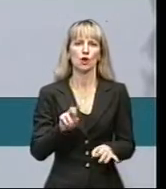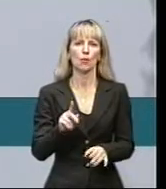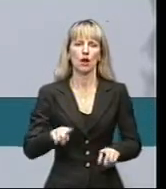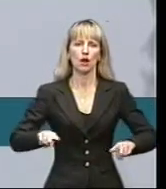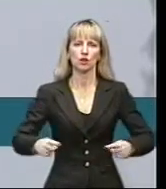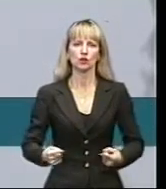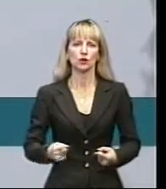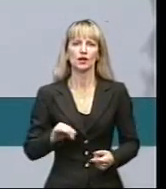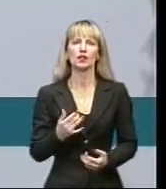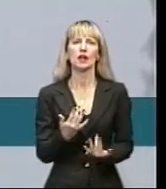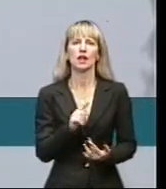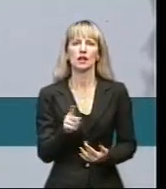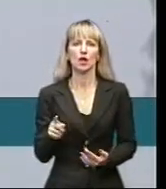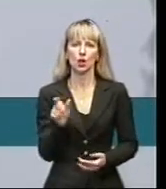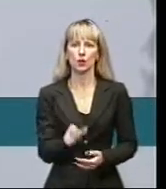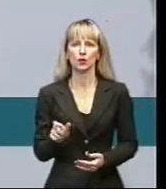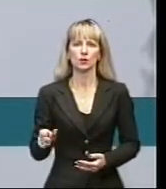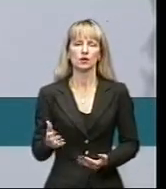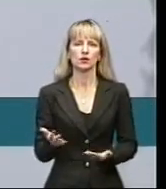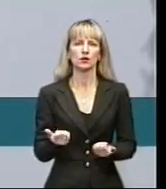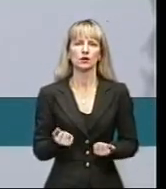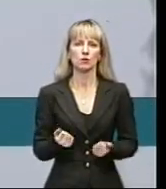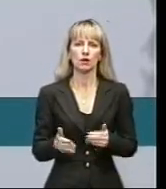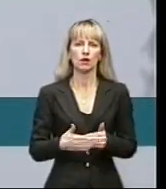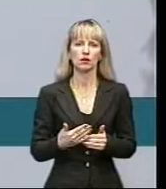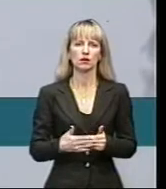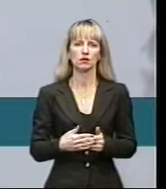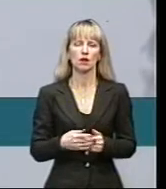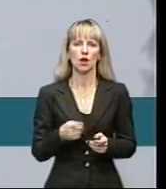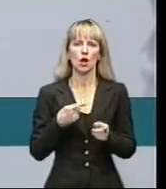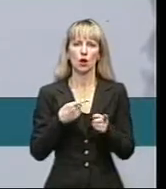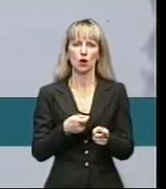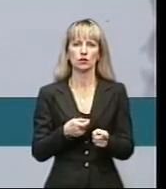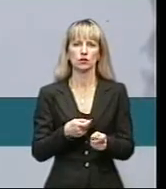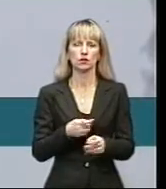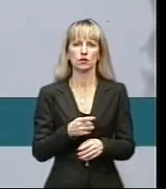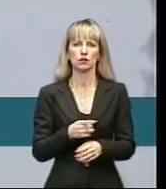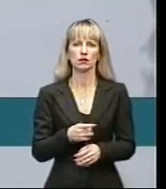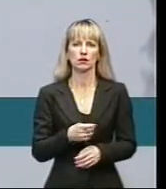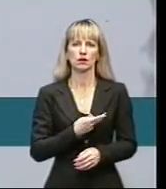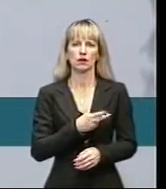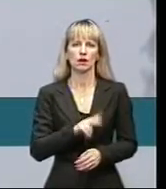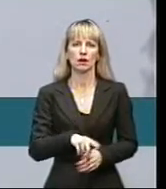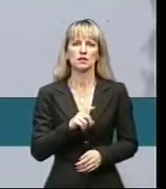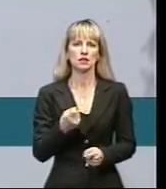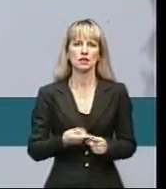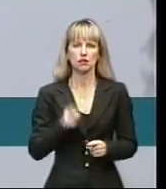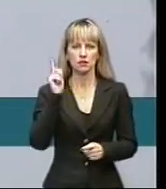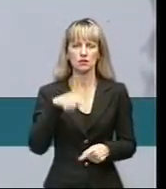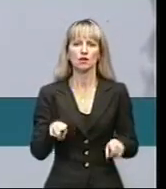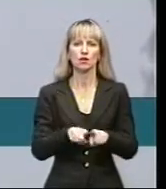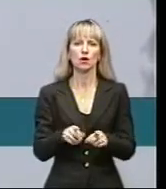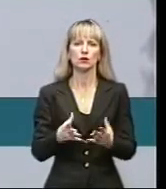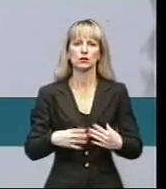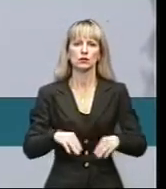і деякі люди отримали кару, розстріл за це. Я знаю таку родину, ну, звісно,